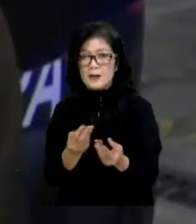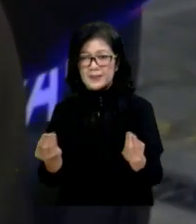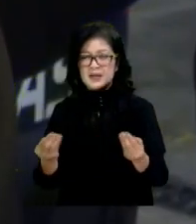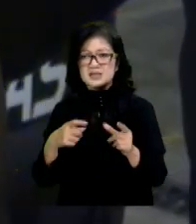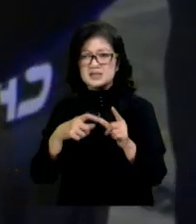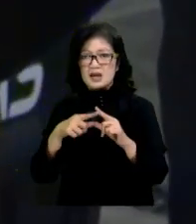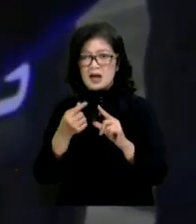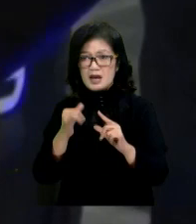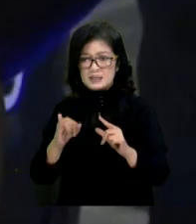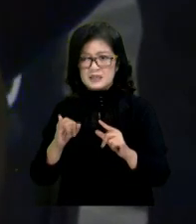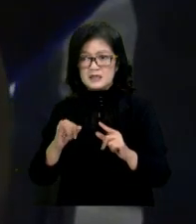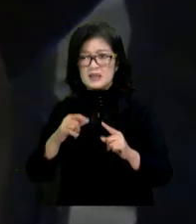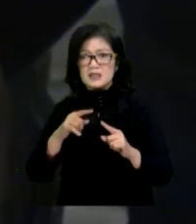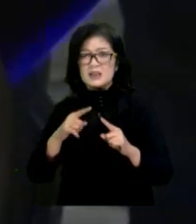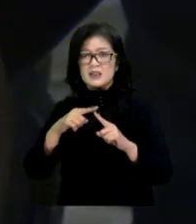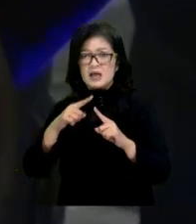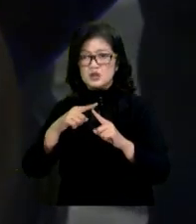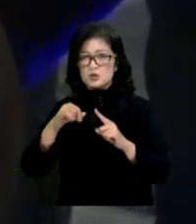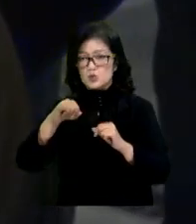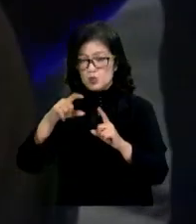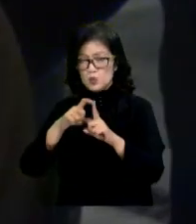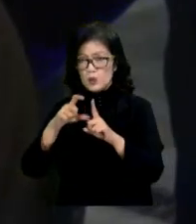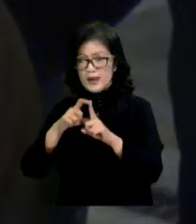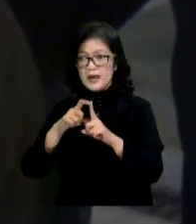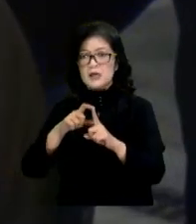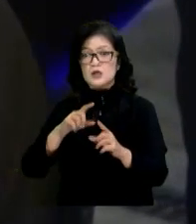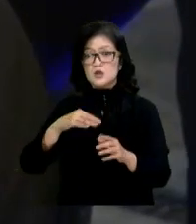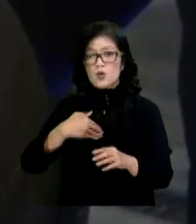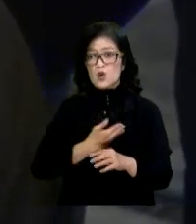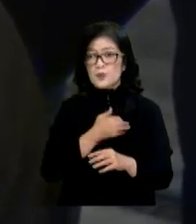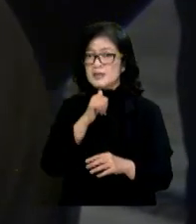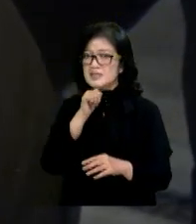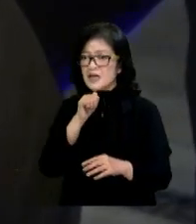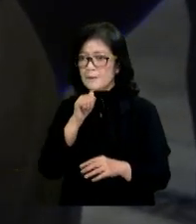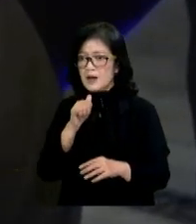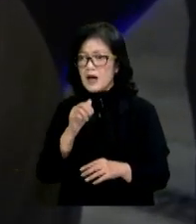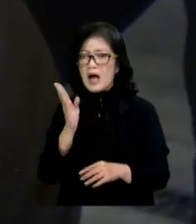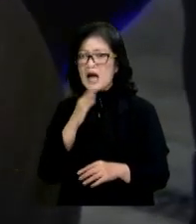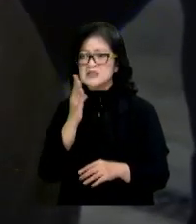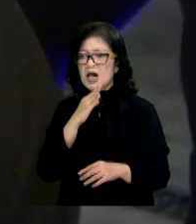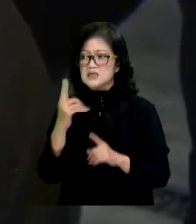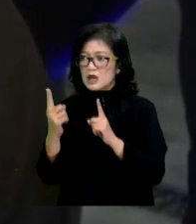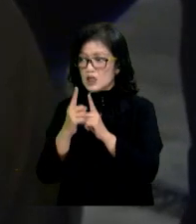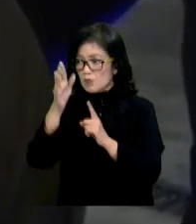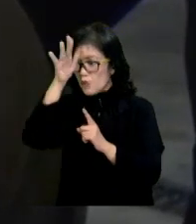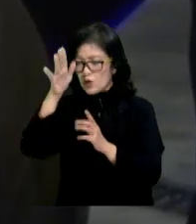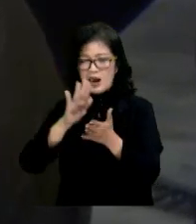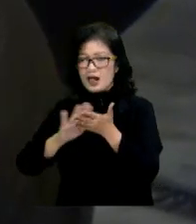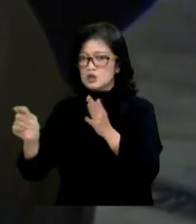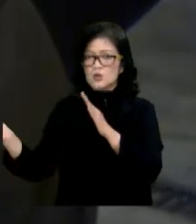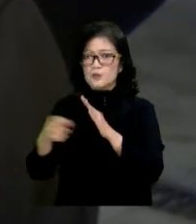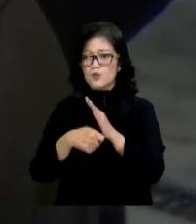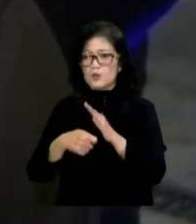random apa gimana? Random, Pak. Langsung muter-muter berarti? Muter, ketemu di jalan langsung. Terus udah dapat duitnya buat apa? Ya, dibagi rata, Pak. Buat mabok